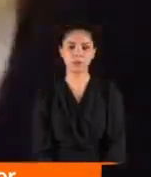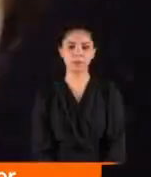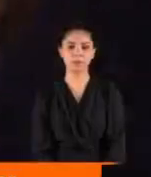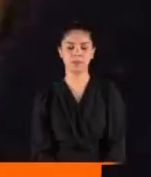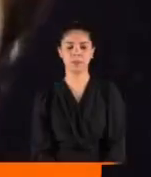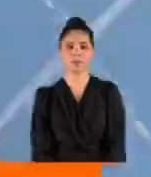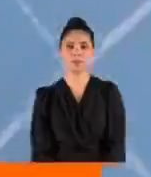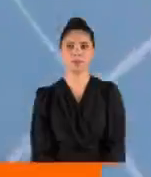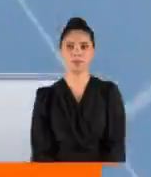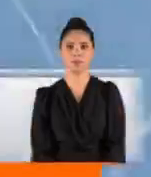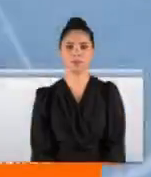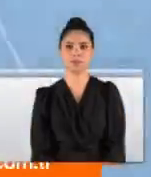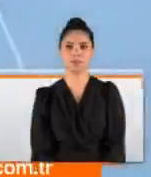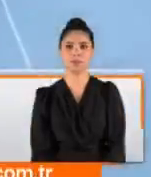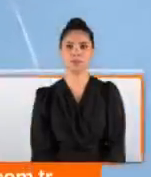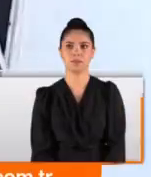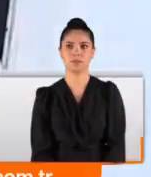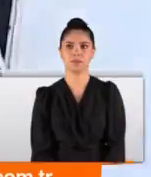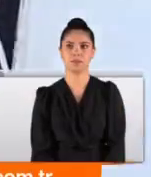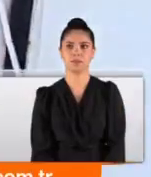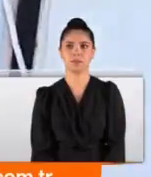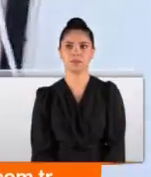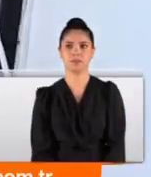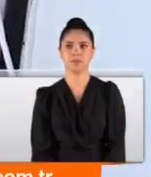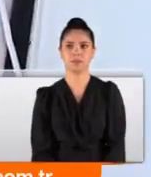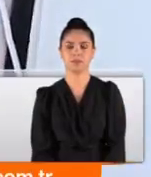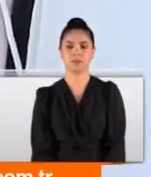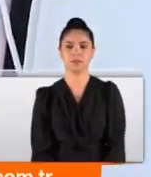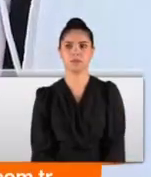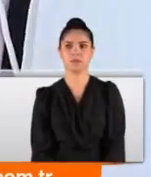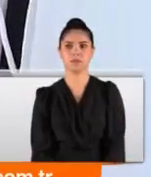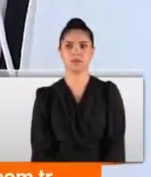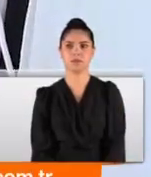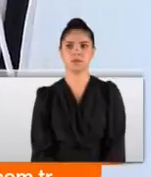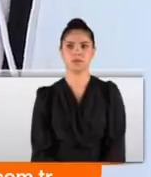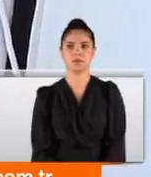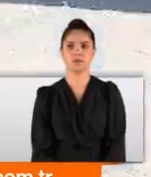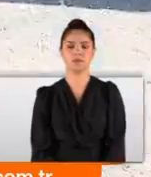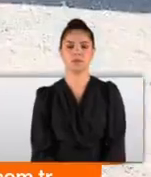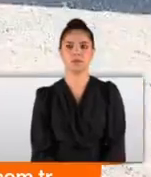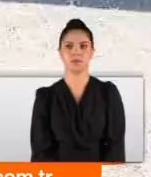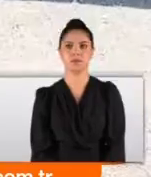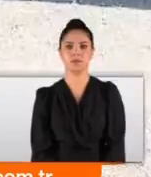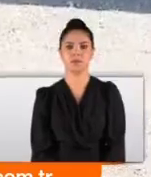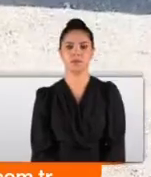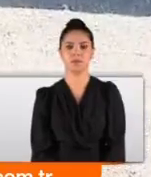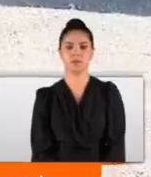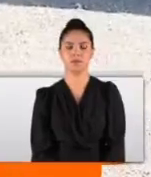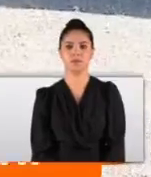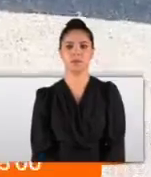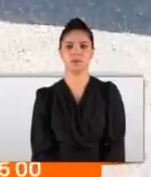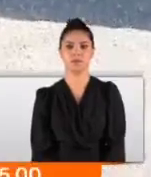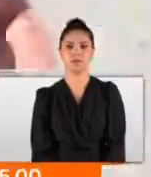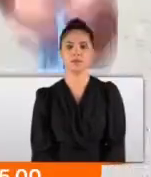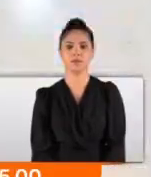Yok, su yok. Bak. Bu suyla da bulaşıklarımı yıkadım. Ha? Ama bu su pis. O biz de biz onunla banyo yaptık bugün. Ankara'nın göbeğindeyiz,